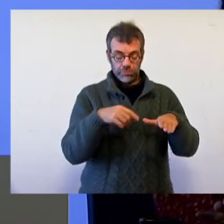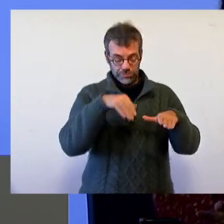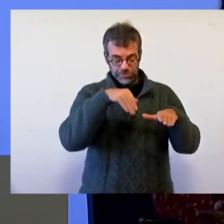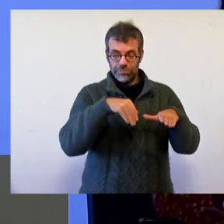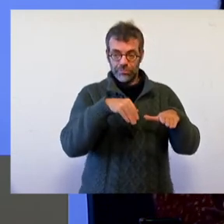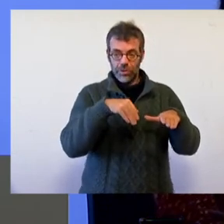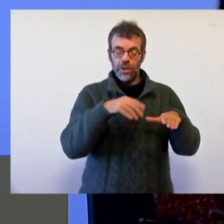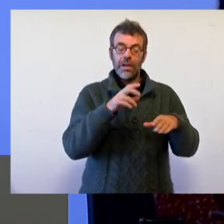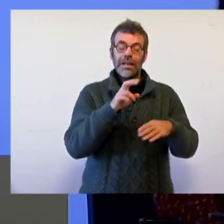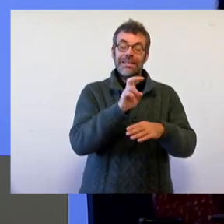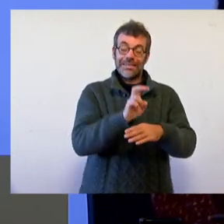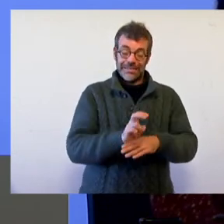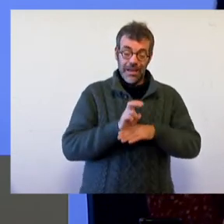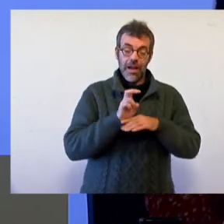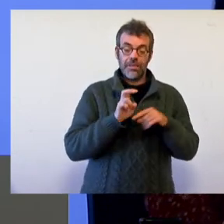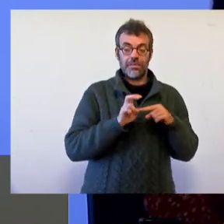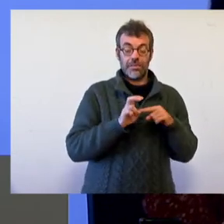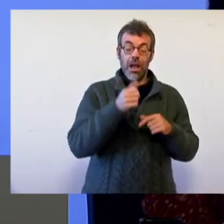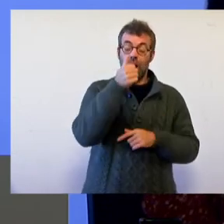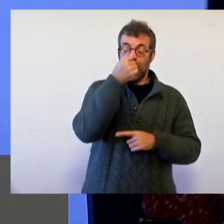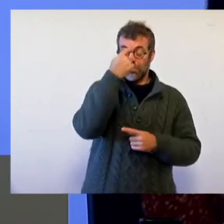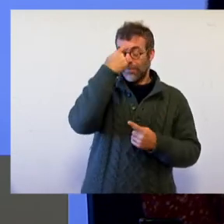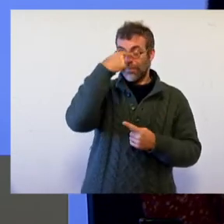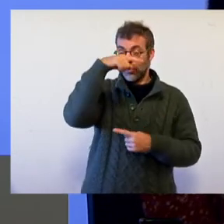à une chose, à la différence d'autres villes.